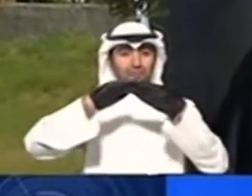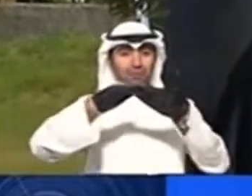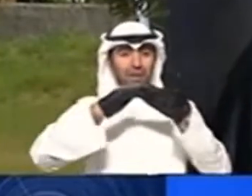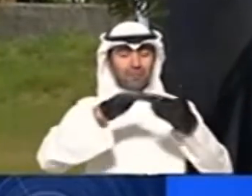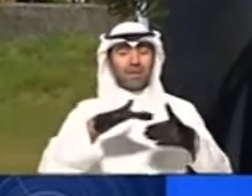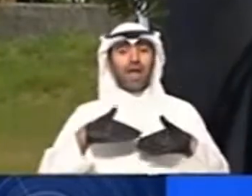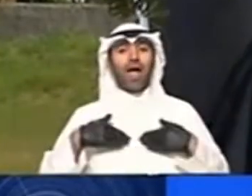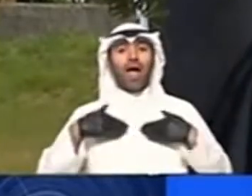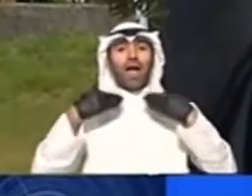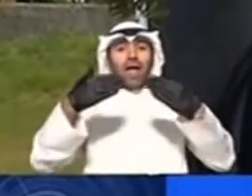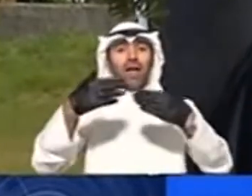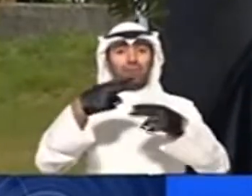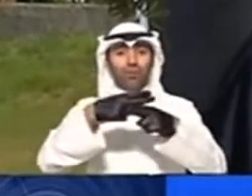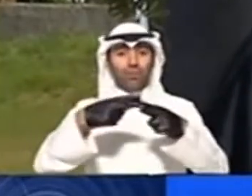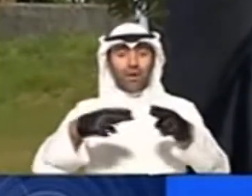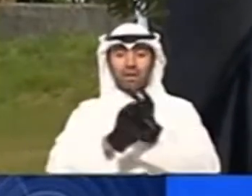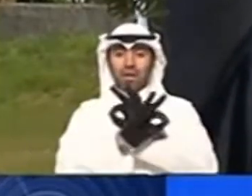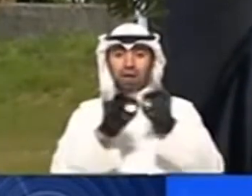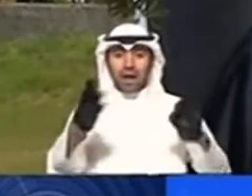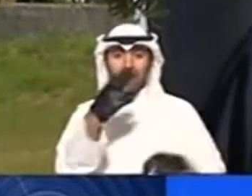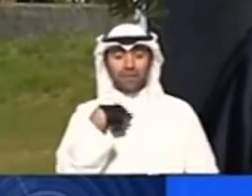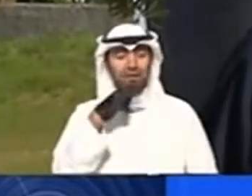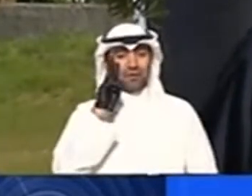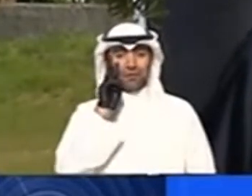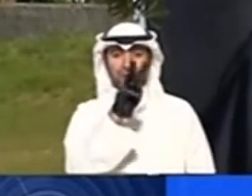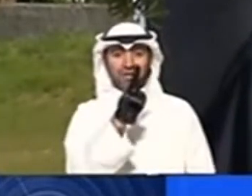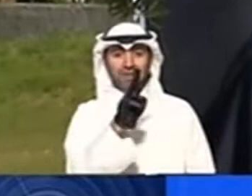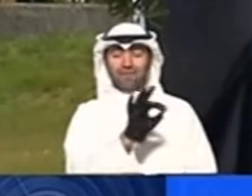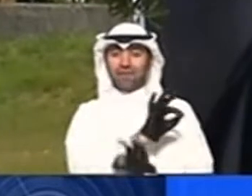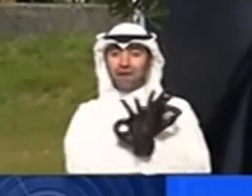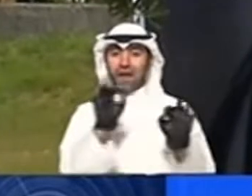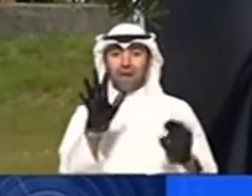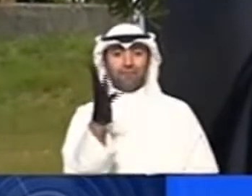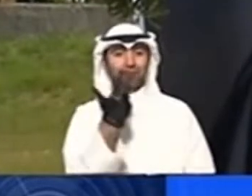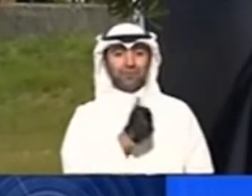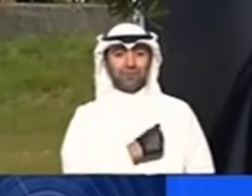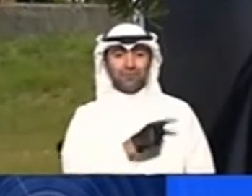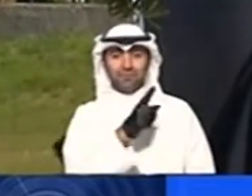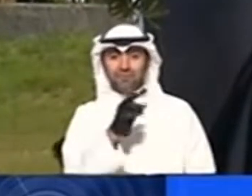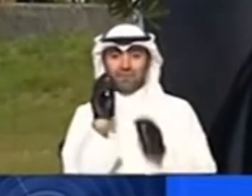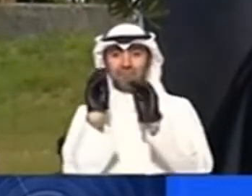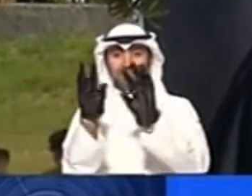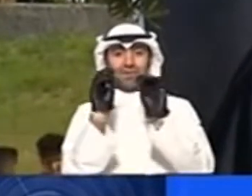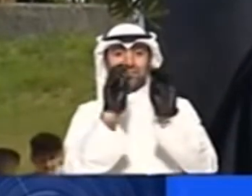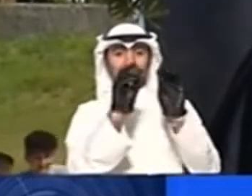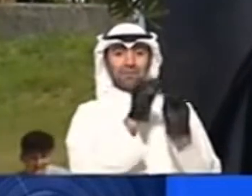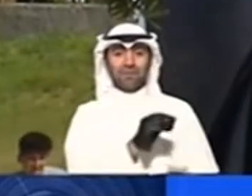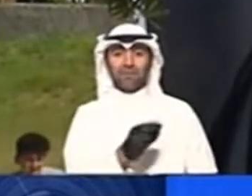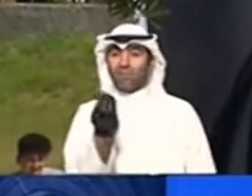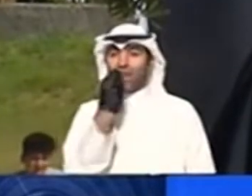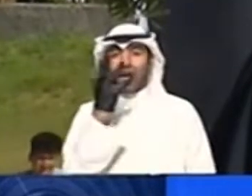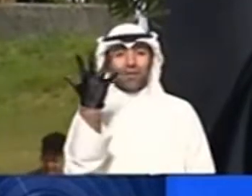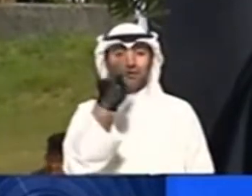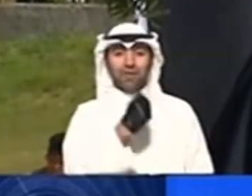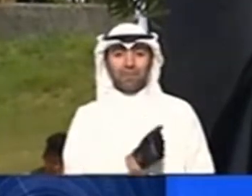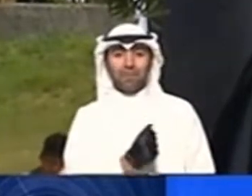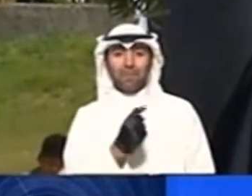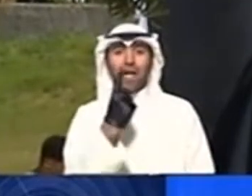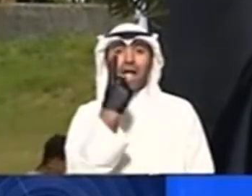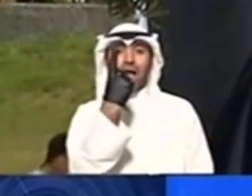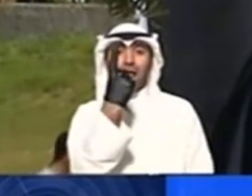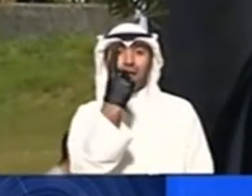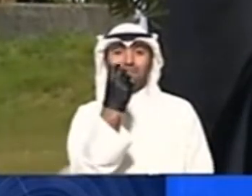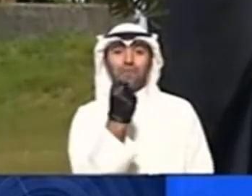اليوم مشروع إفطار الصائم، يتضمن 1270 سلة غذائية ليستفيد منها ما يقارب 3000